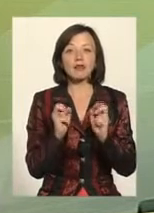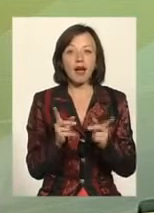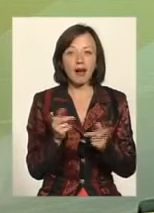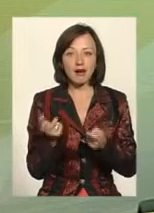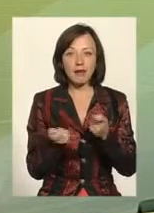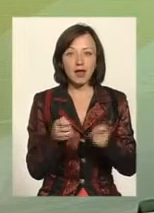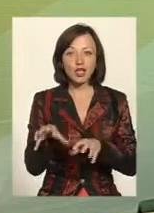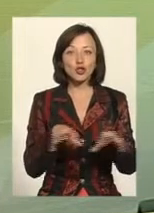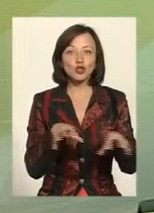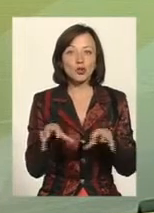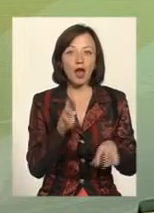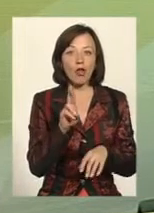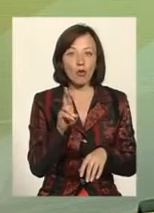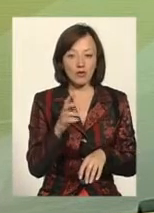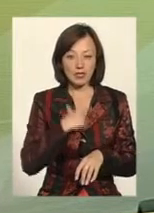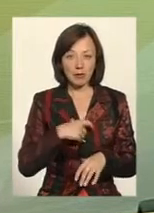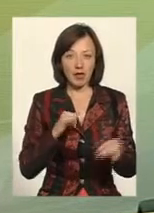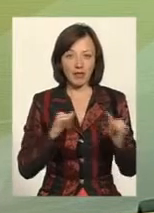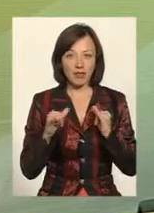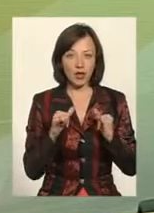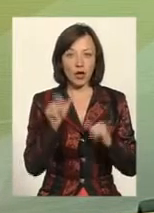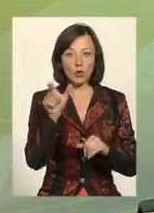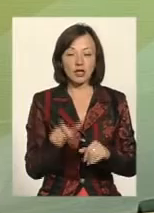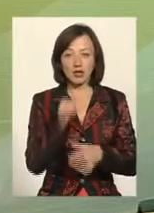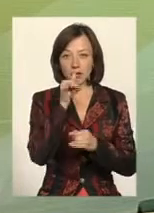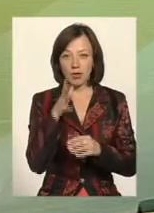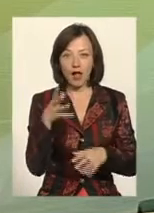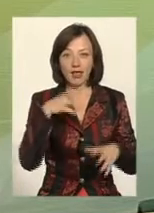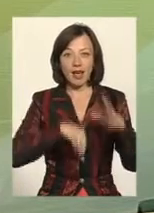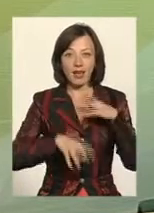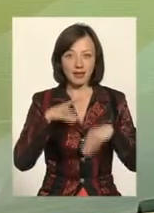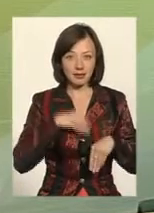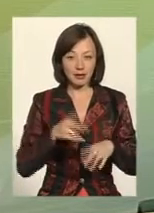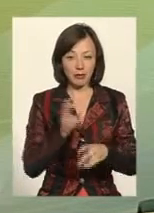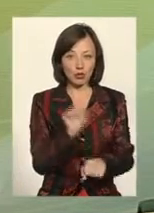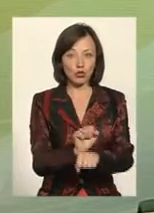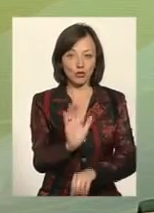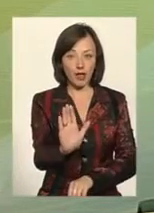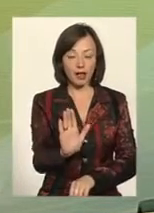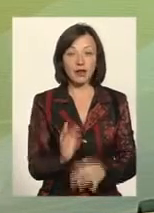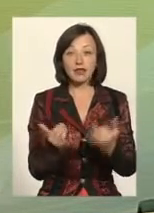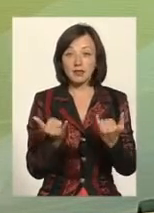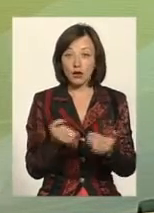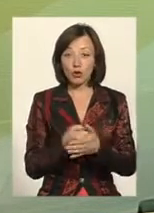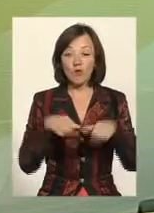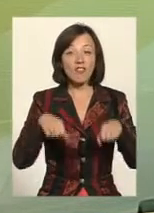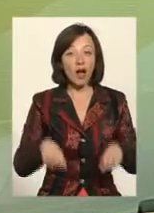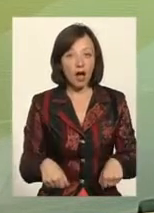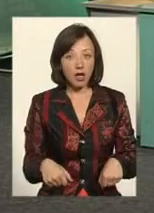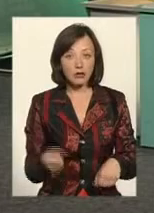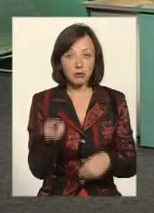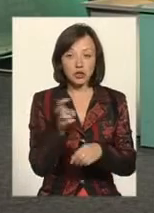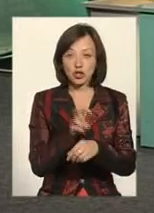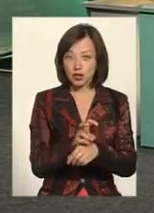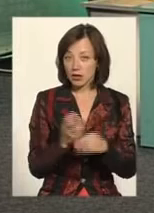мілкий жулік Янукович себе вів, людина не могла, була бідна, не могла наїстися ніяк, його треба було зупиняти. Але зараз до влади